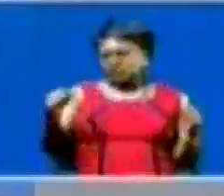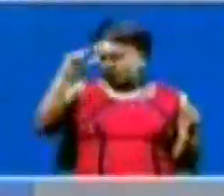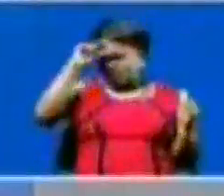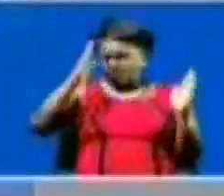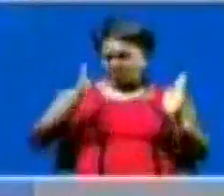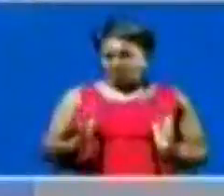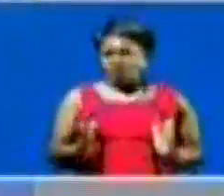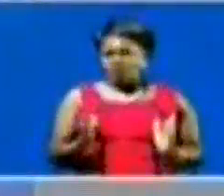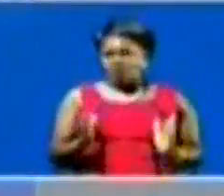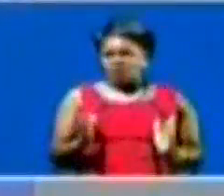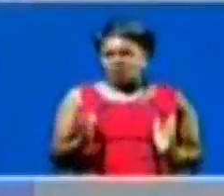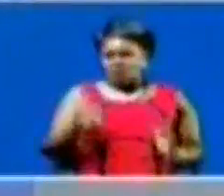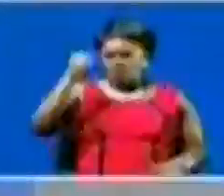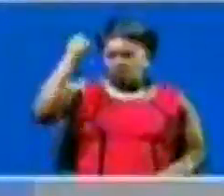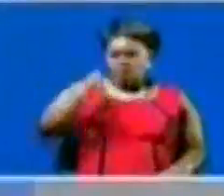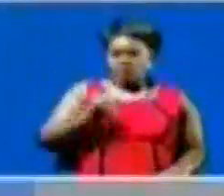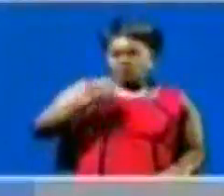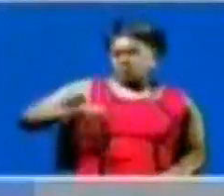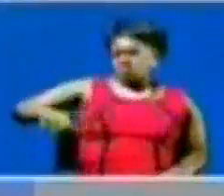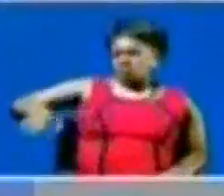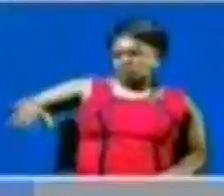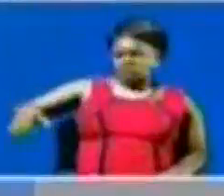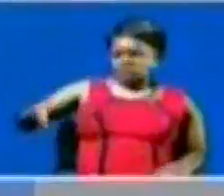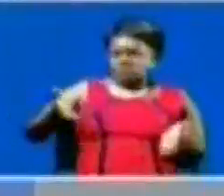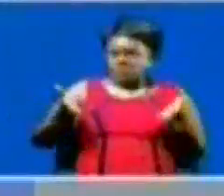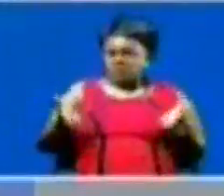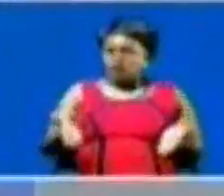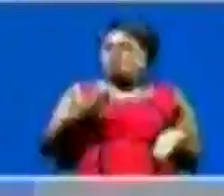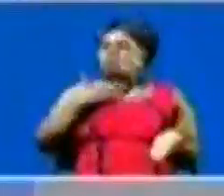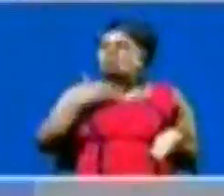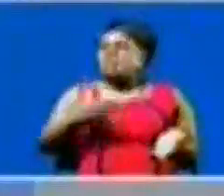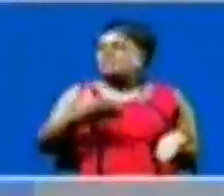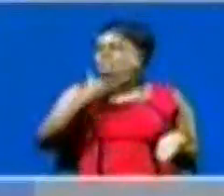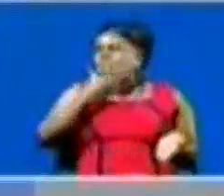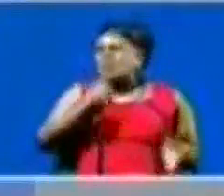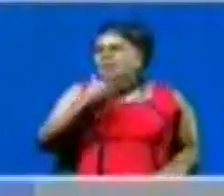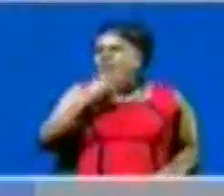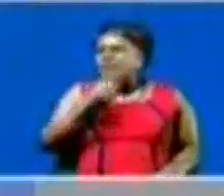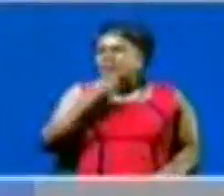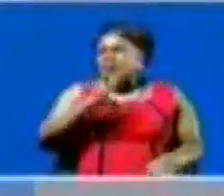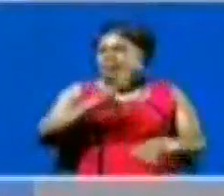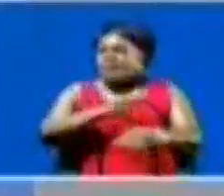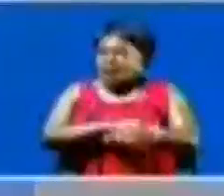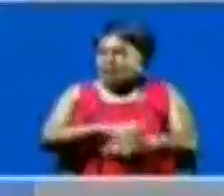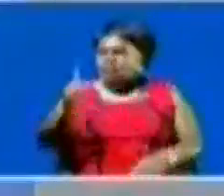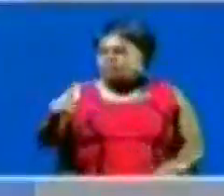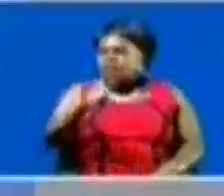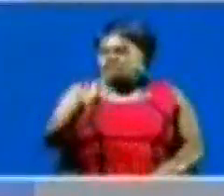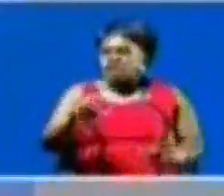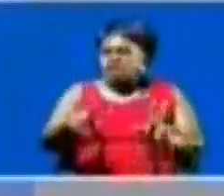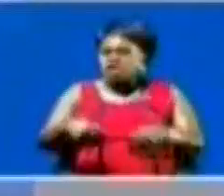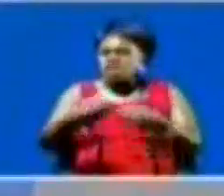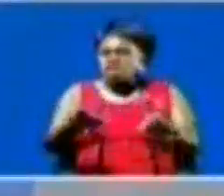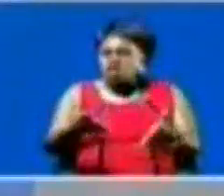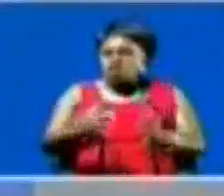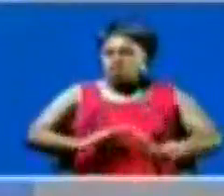Gavana wa kaunti ya Kajiado Joseph Ole Lenku sasa anataka wanaume ambao watapatikana na hatia ya kuwapachika mimba